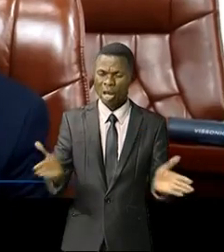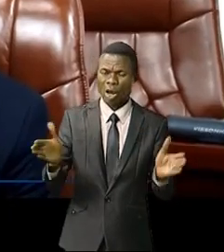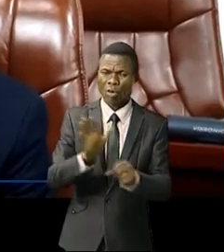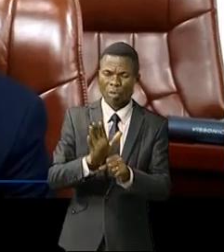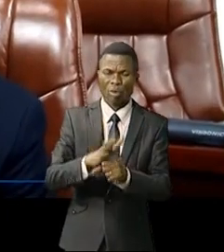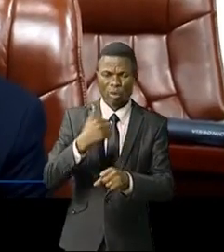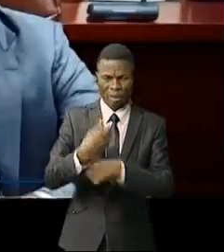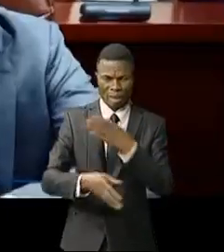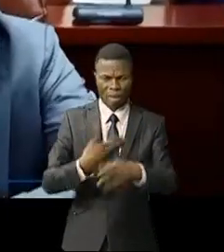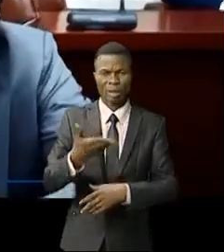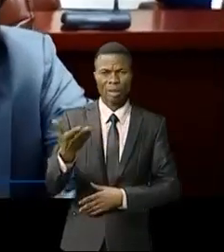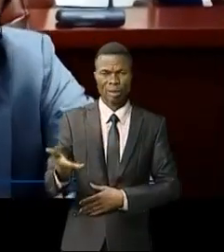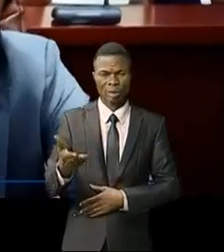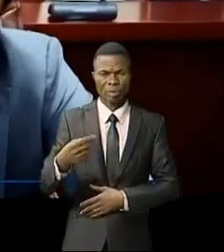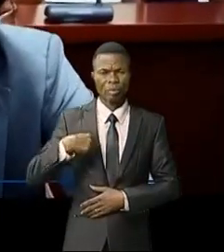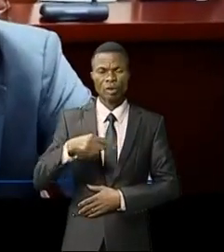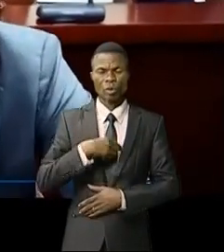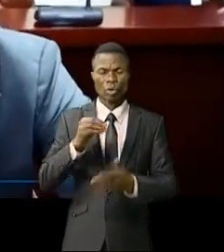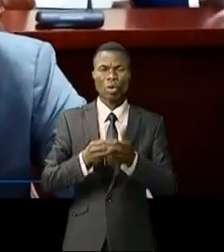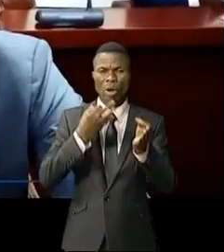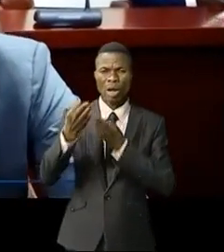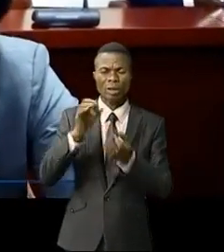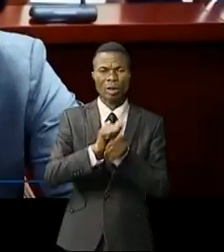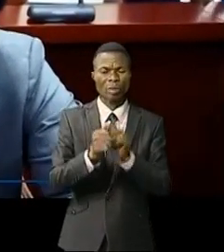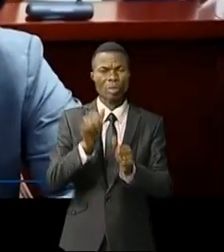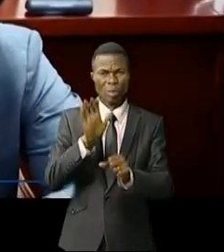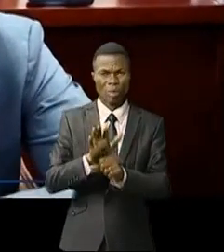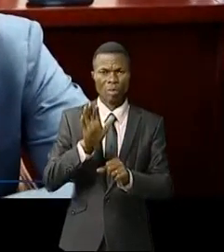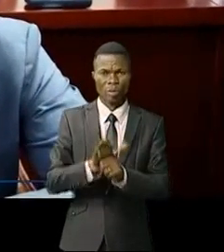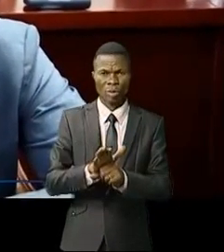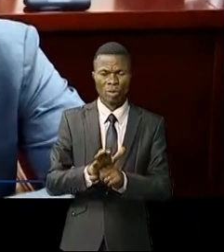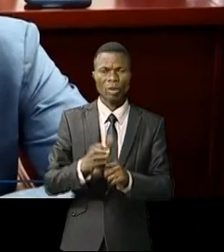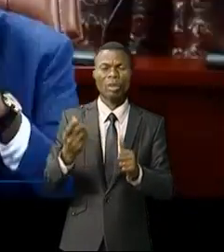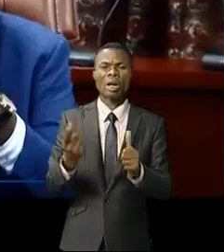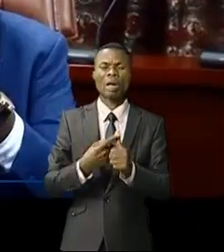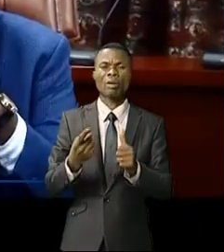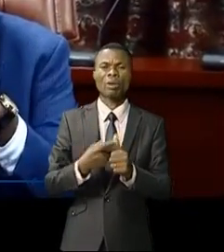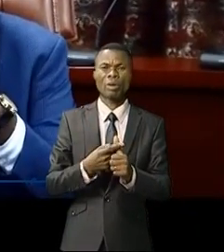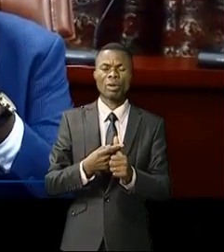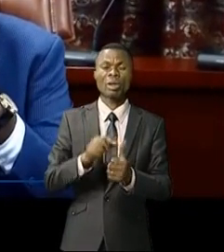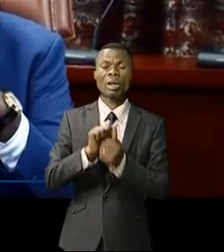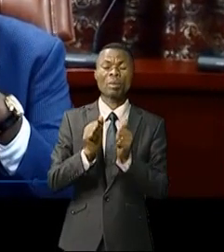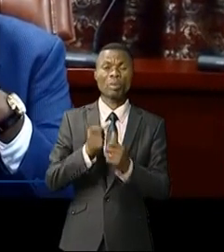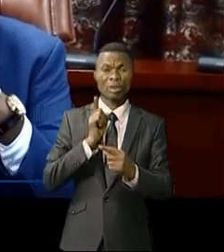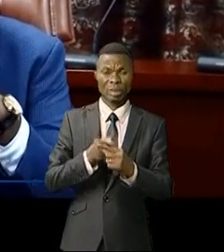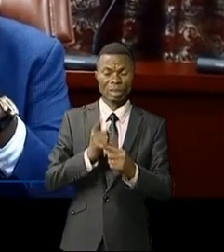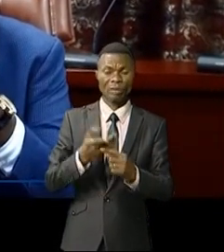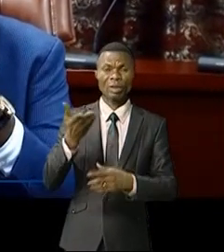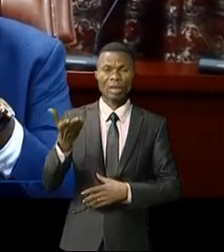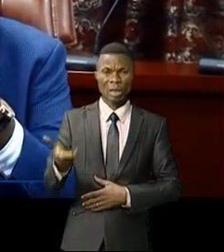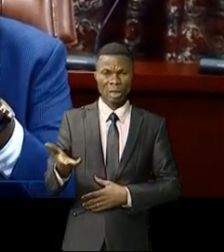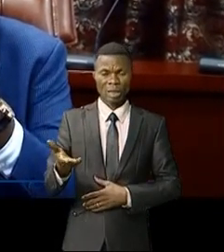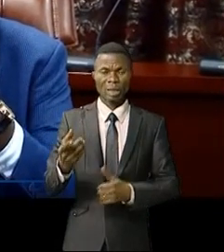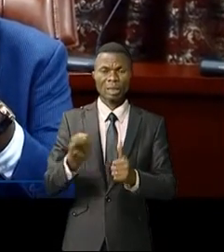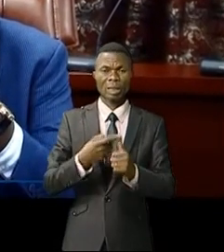atmosphère de travail. Nous avons évoqué plusieurs questions. D'abord, les défis dans l'Est,